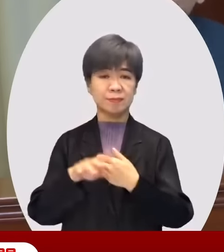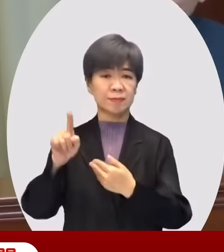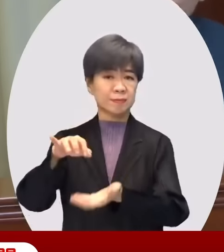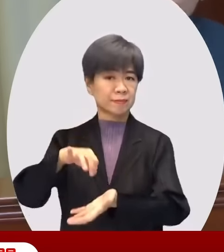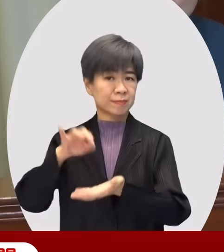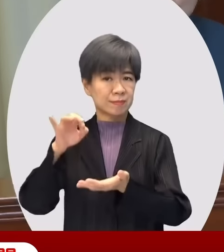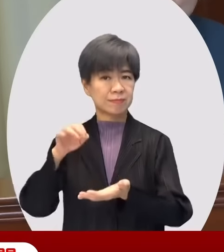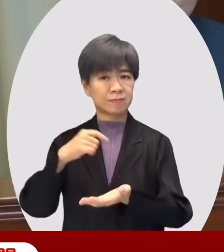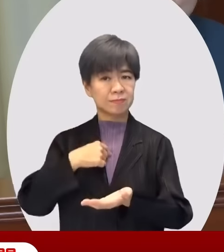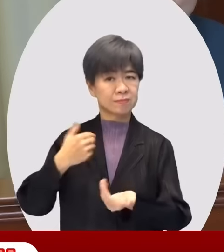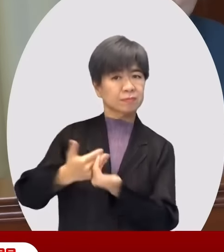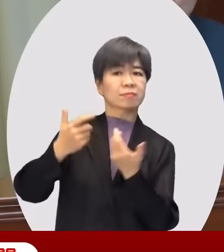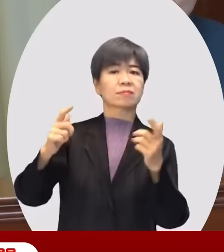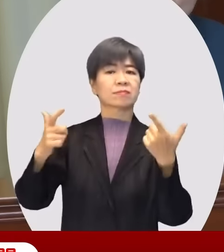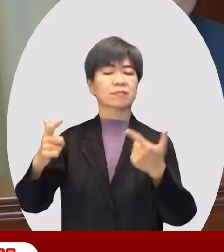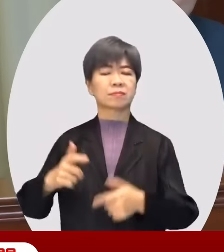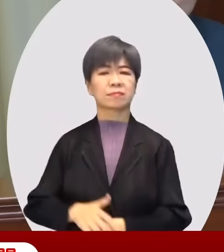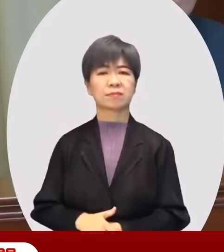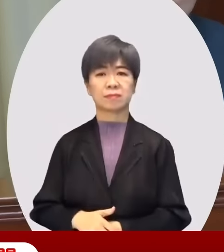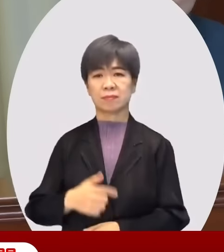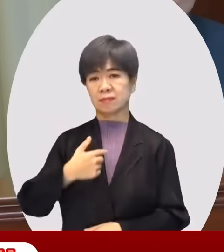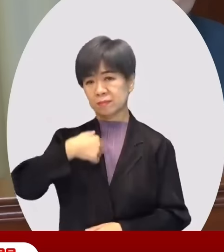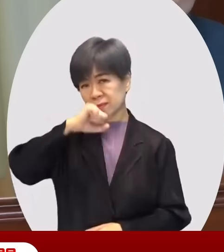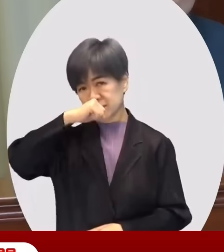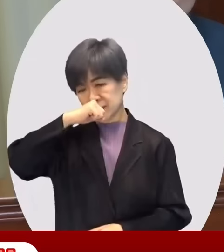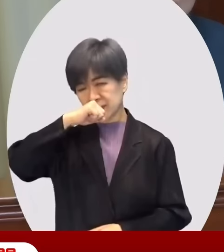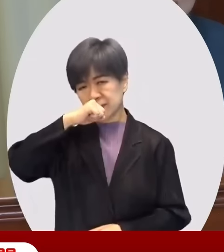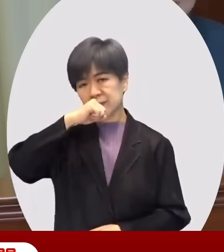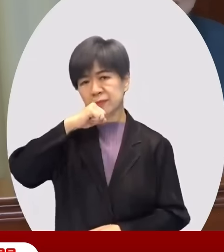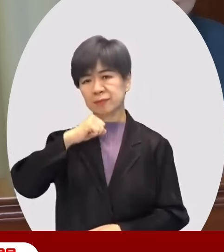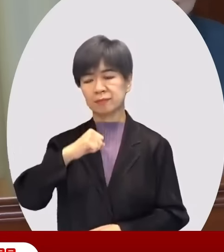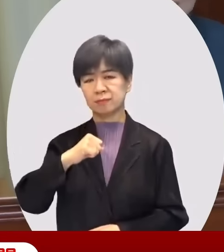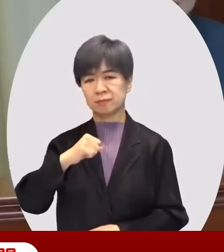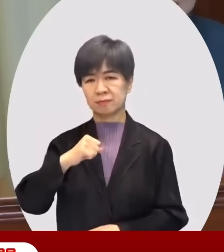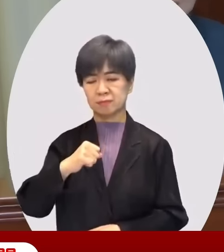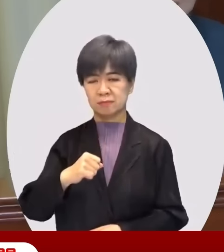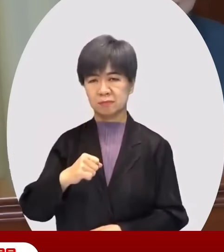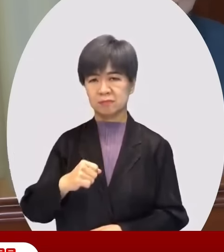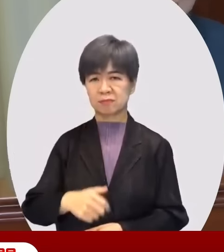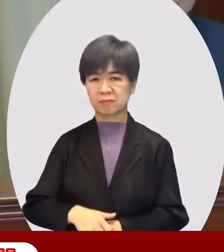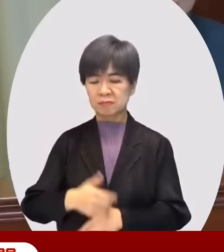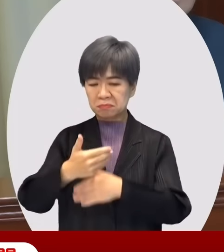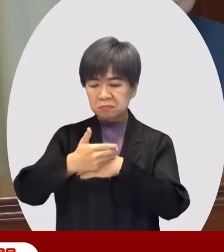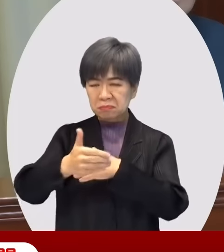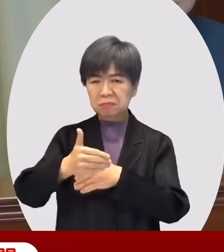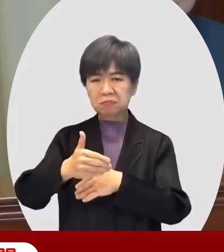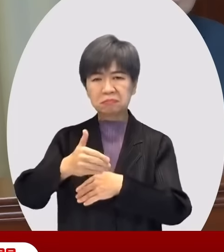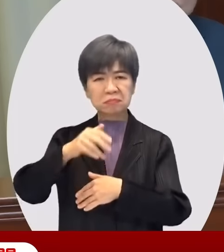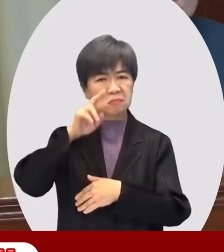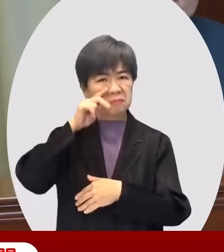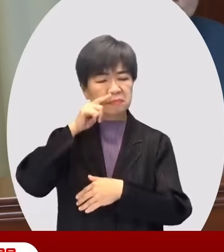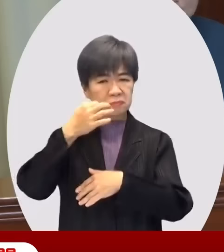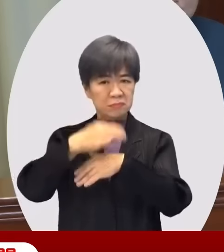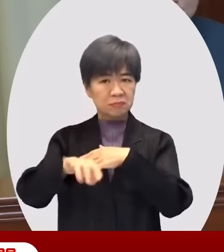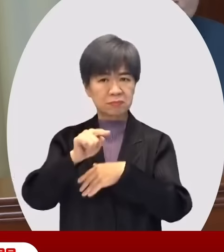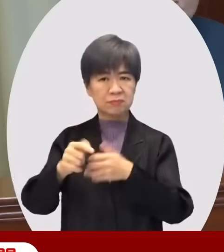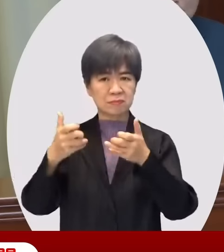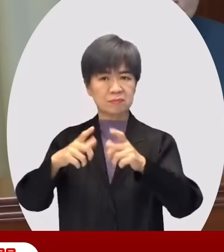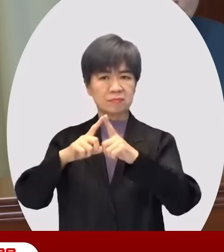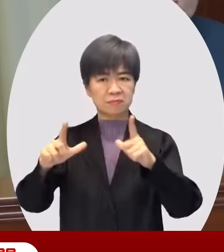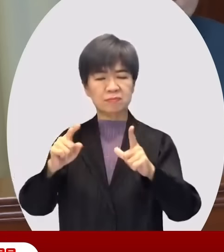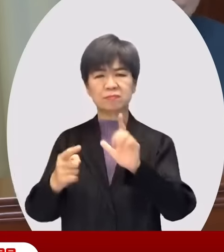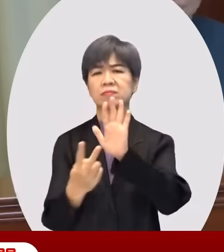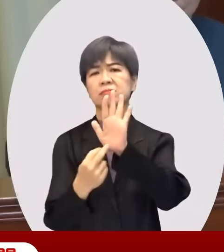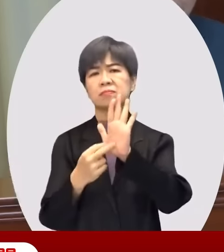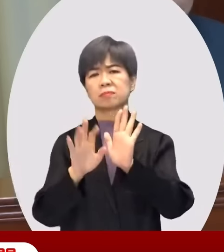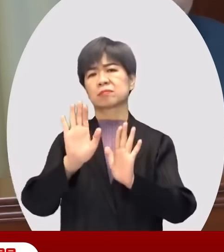人的主张并没有相反，我想我国的这个明显重大的程序瑕疵的宪法解释是清